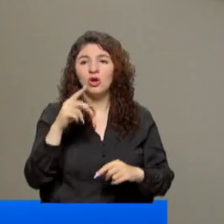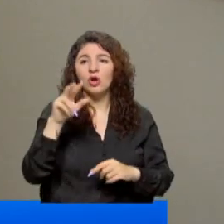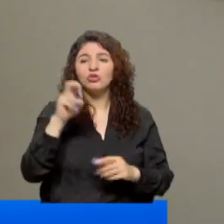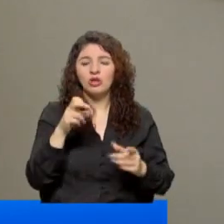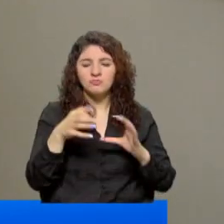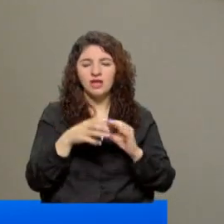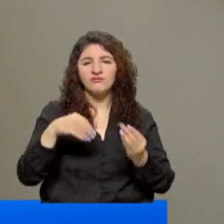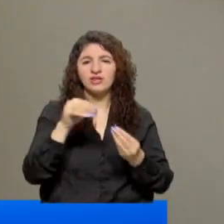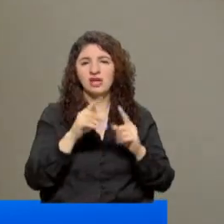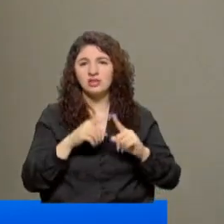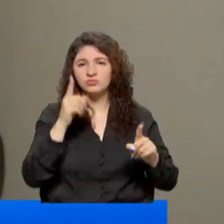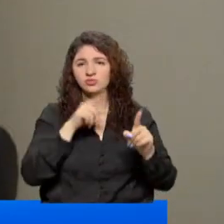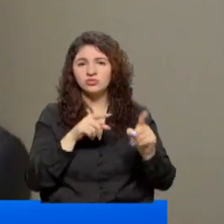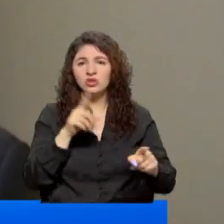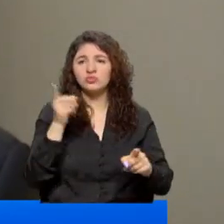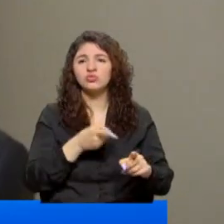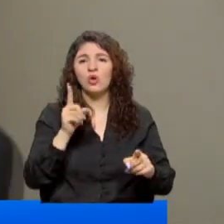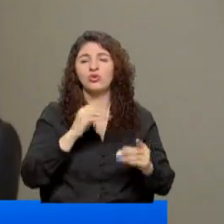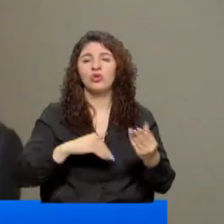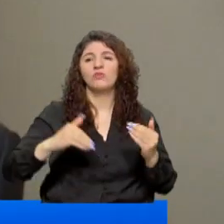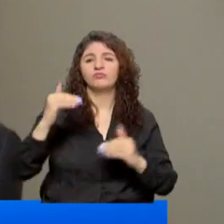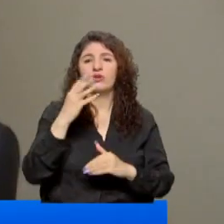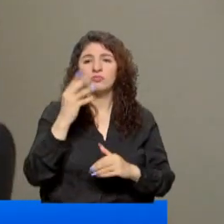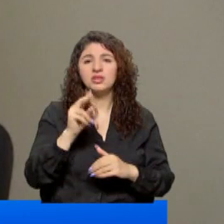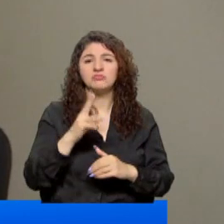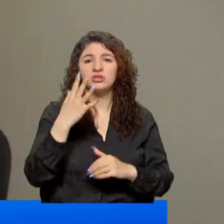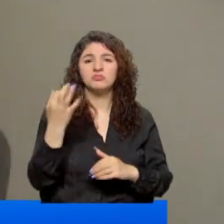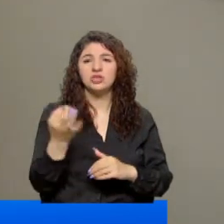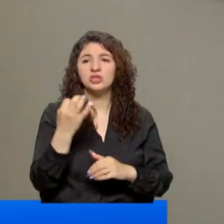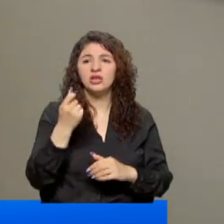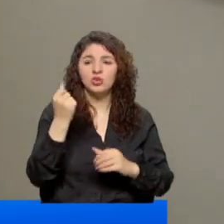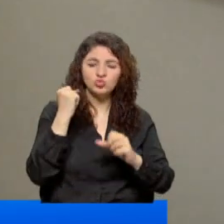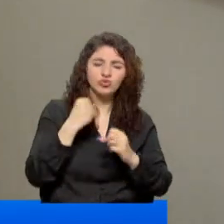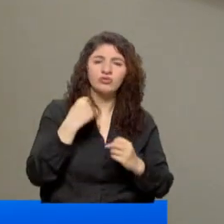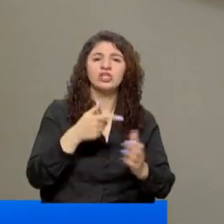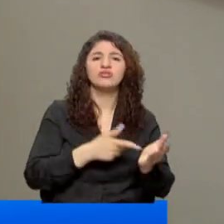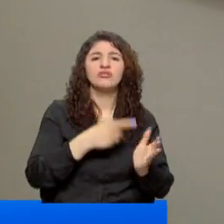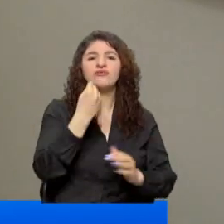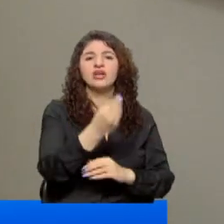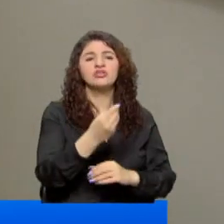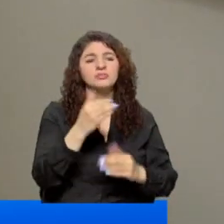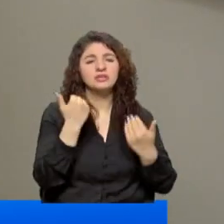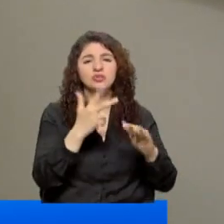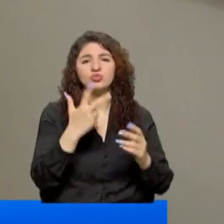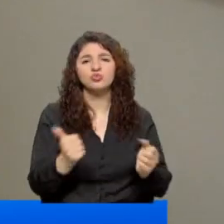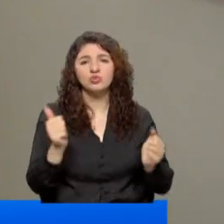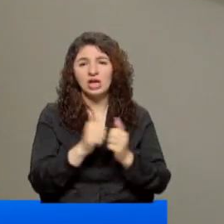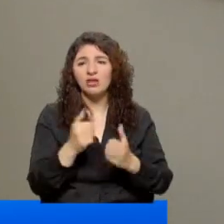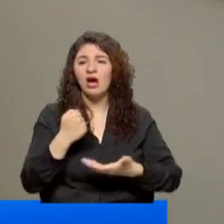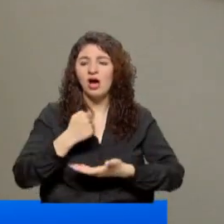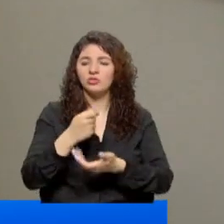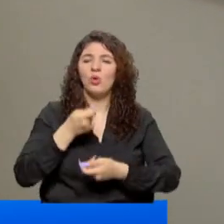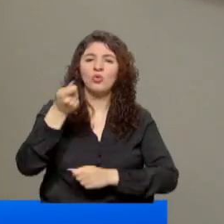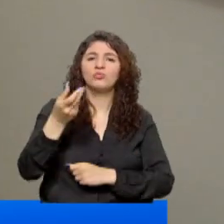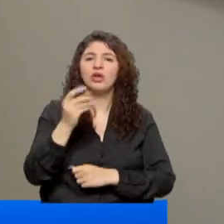kurmalı mevduattan dolayı yüzde on artması durumunda iş 5 milyarlık getirir Çiftçi verdiğimiz desteğin yaklaşım üç katını